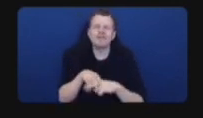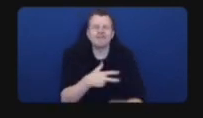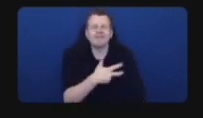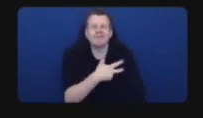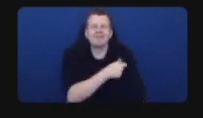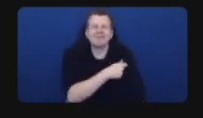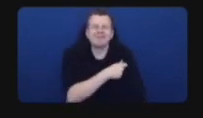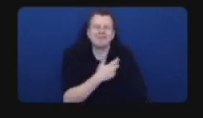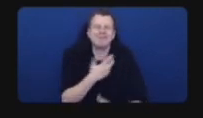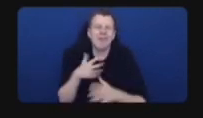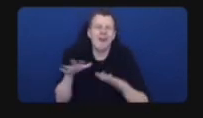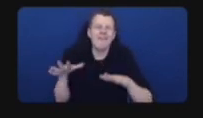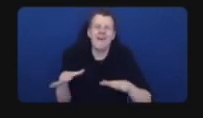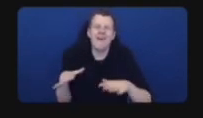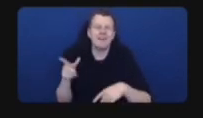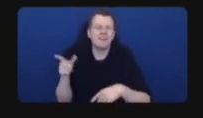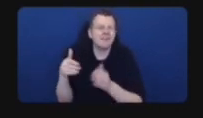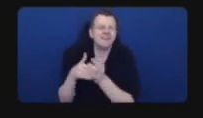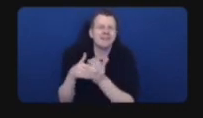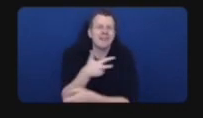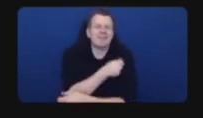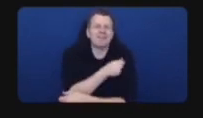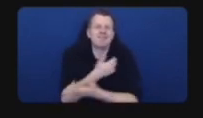5岁以上的孩子就可以打疫苗了, 打疫苗的话, 他们能够在,